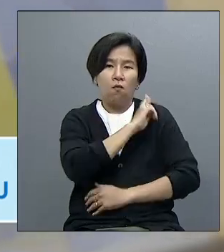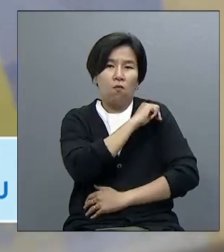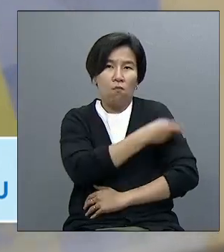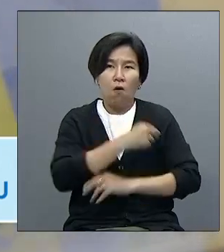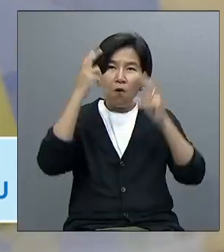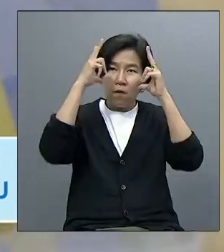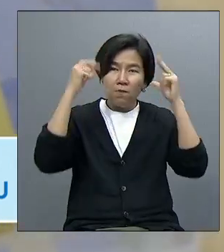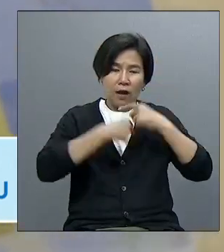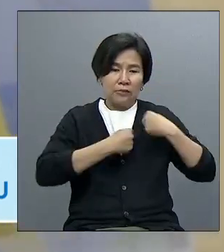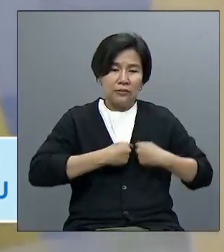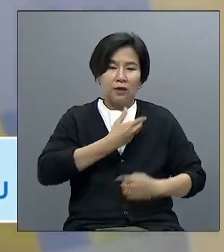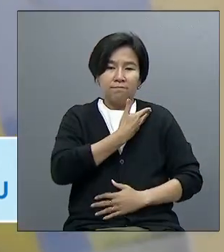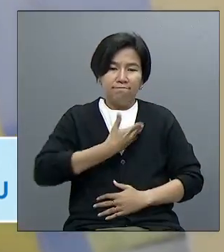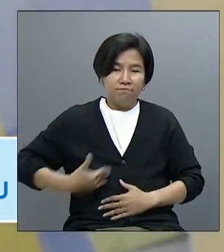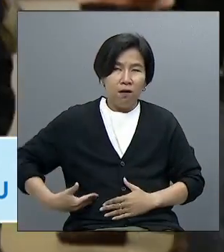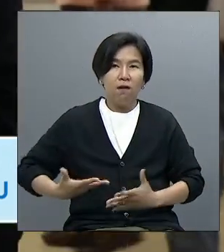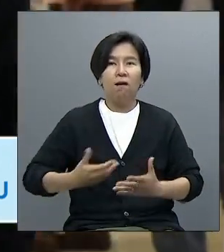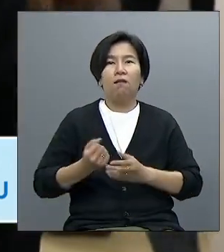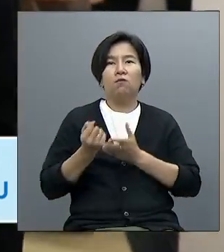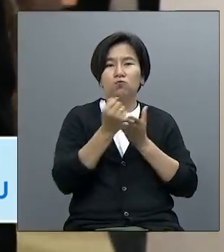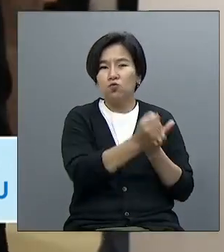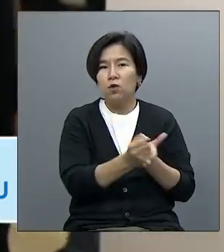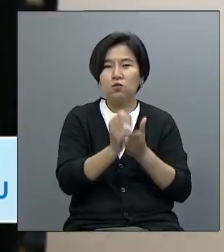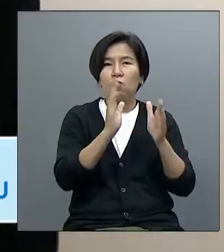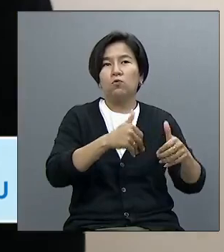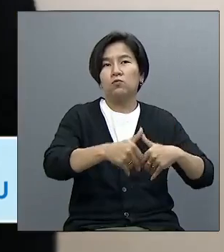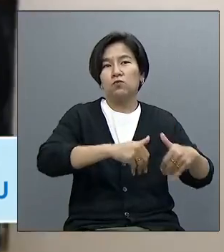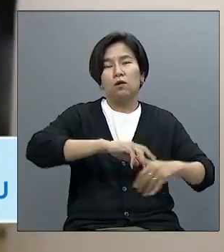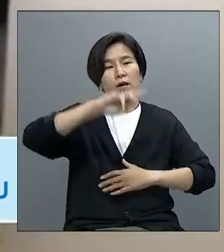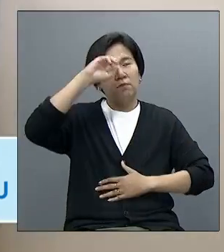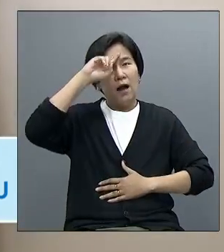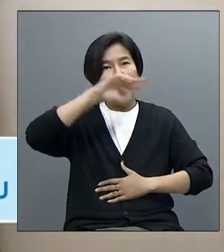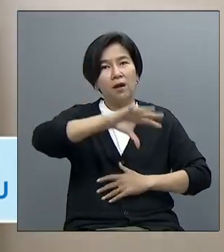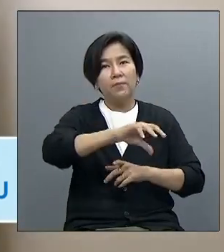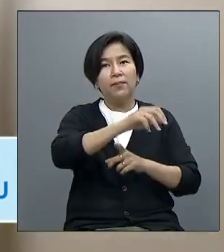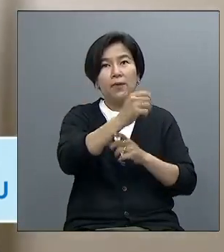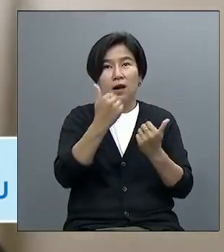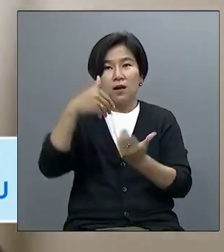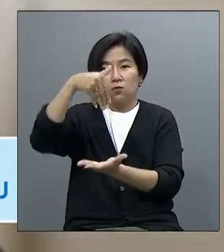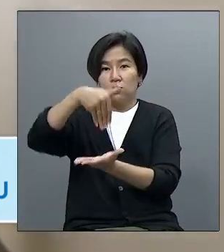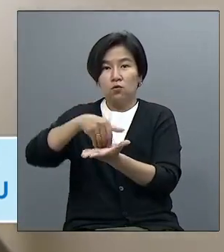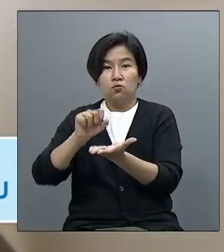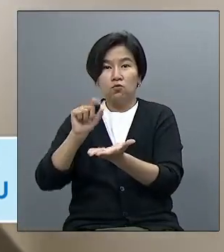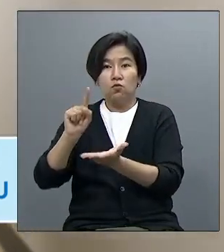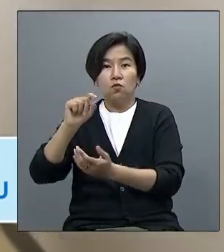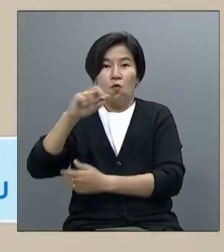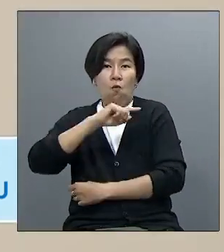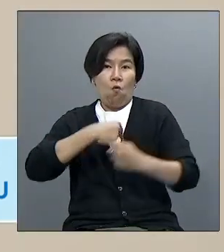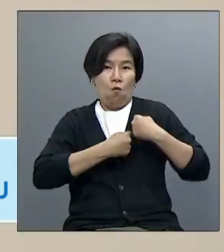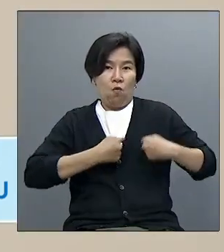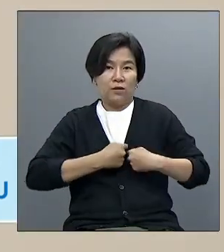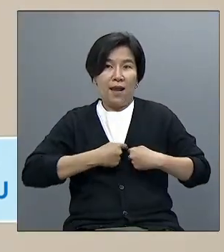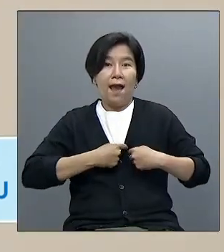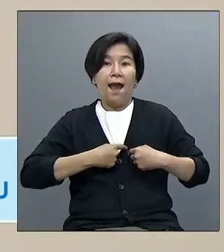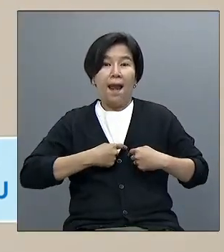าผู้อื่นตลอดมานะคะนอกจากนี้ยังได้บอกอีกนะคะว่าหลังจากศูนย์ผ่าตัดหัวใจและสมองแห่งนี้เสร็จแล้วเนี่ยจะส